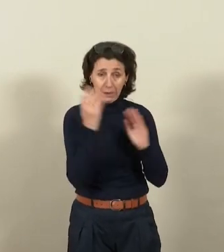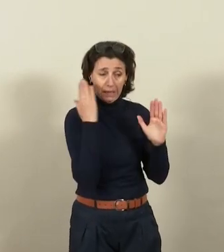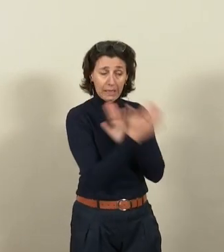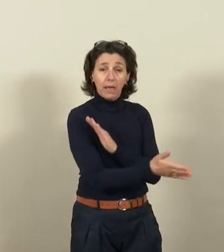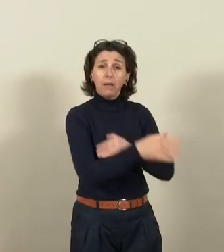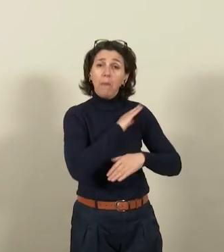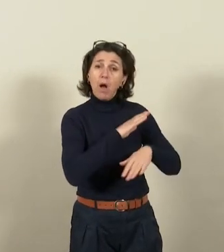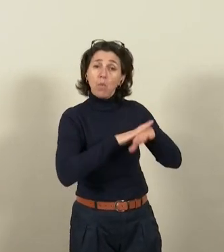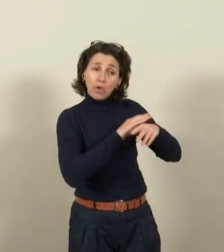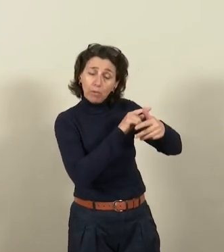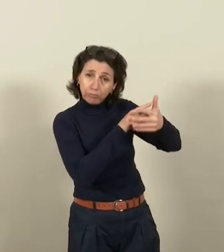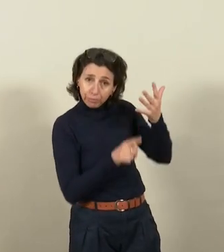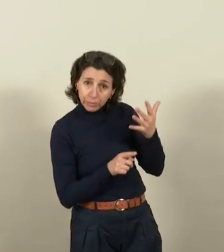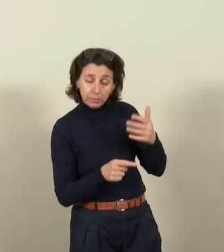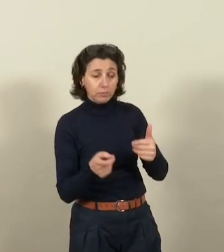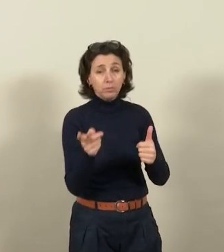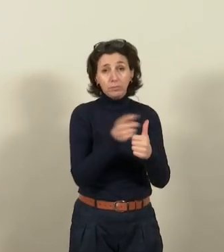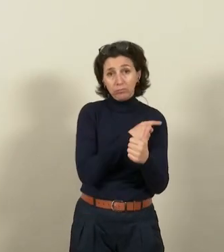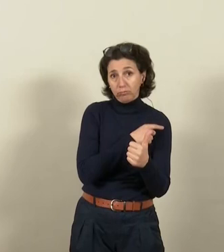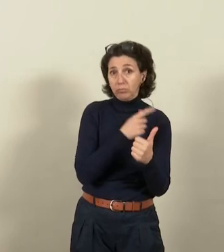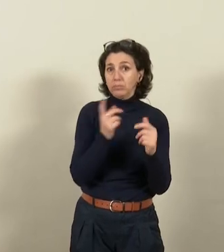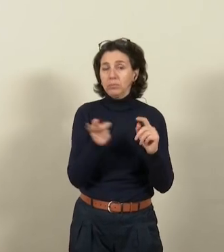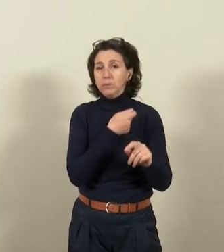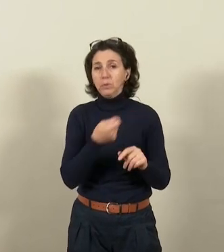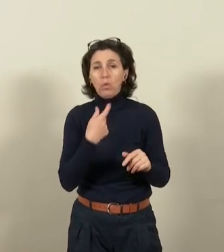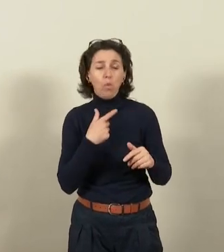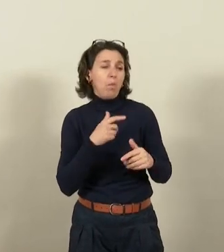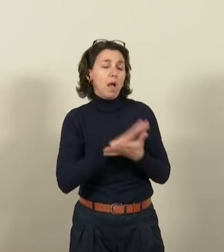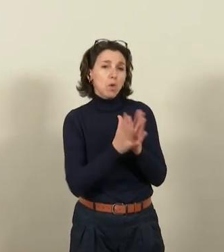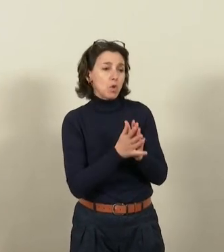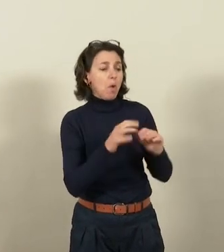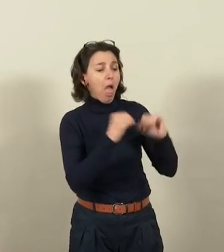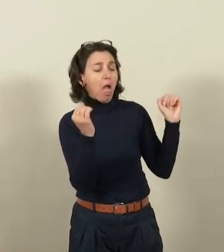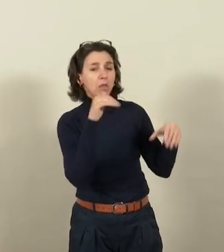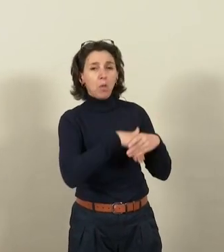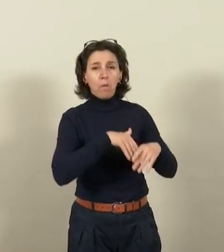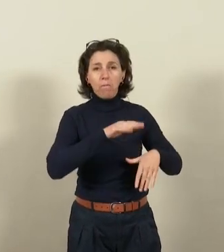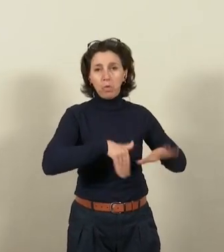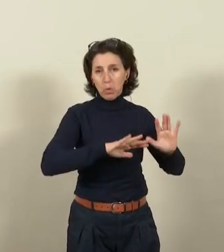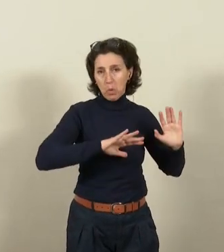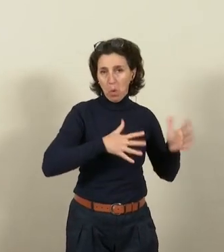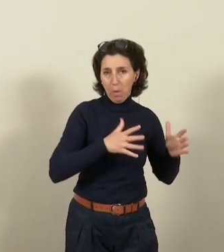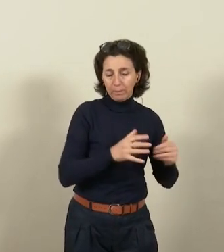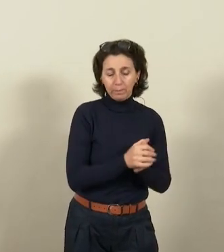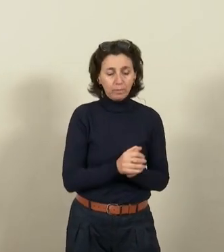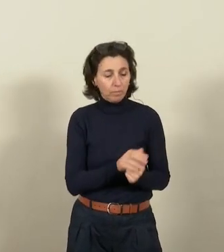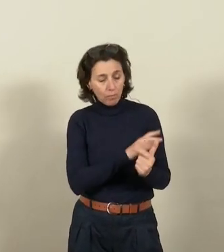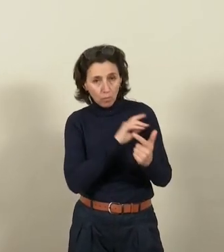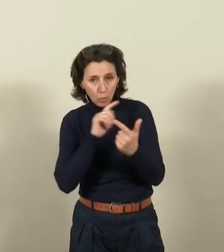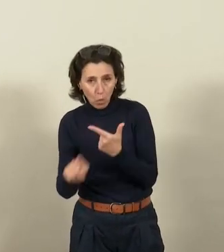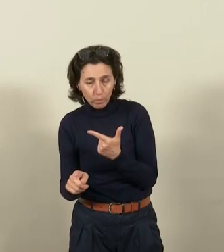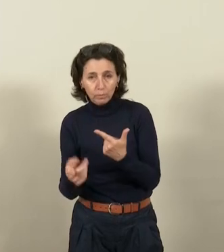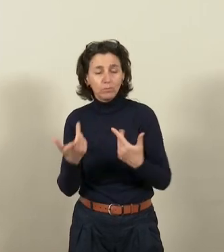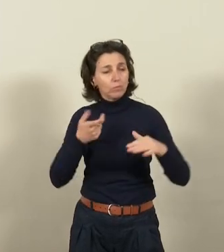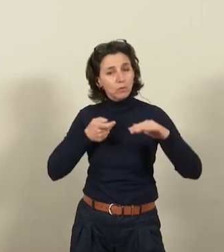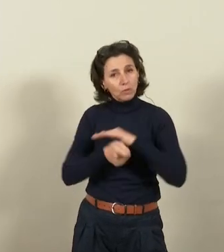dont celui essentiel du fonctionnement général de l'association 2 que les subventions versées aux associations par